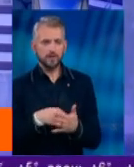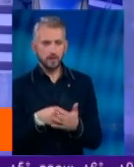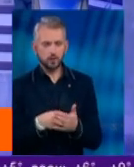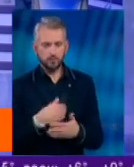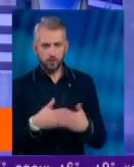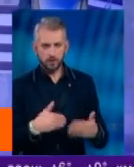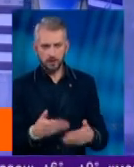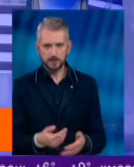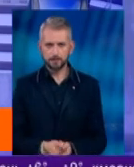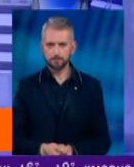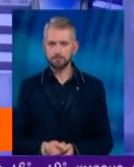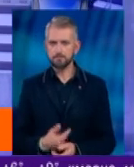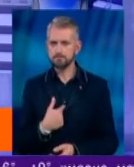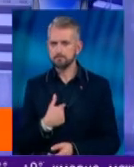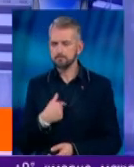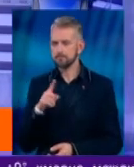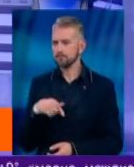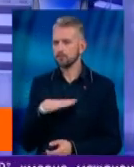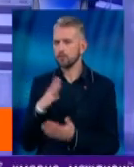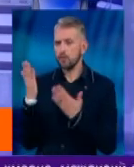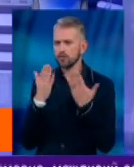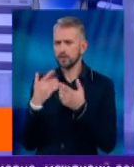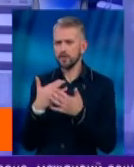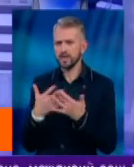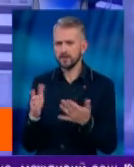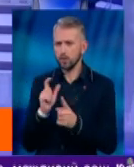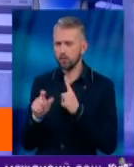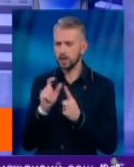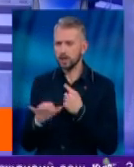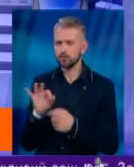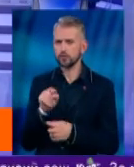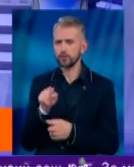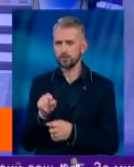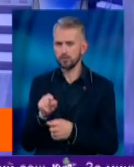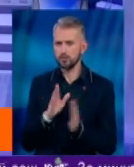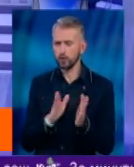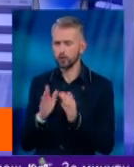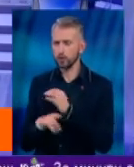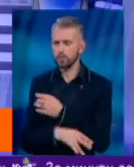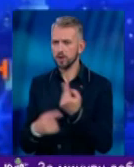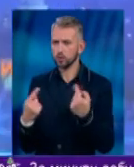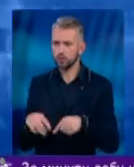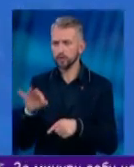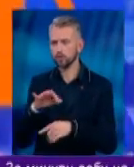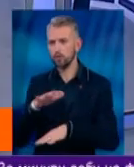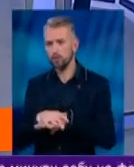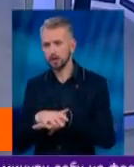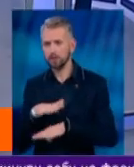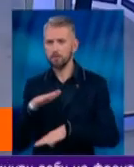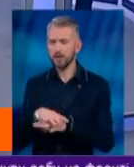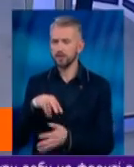процес. Ну, ось мені теж доводилося читати і різні коментарі стосовно так, ось цієї процедури банкрутства, і стосовно банків, так, і банківських